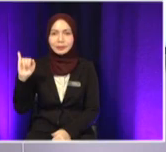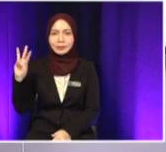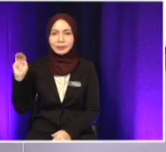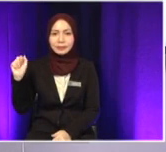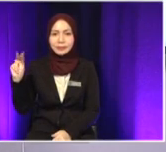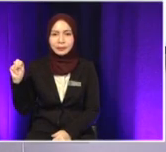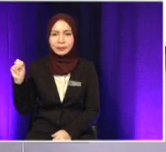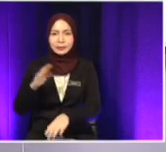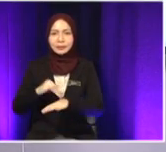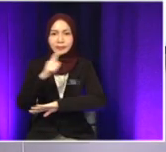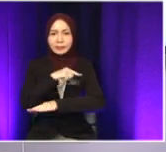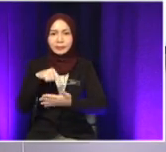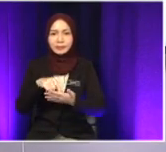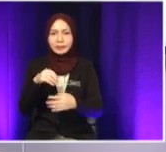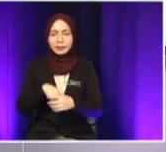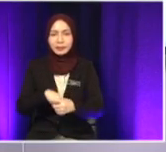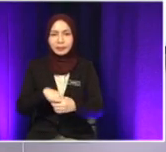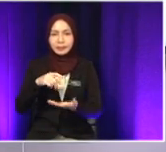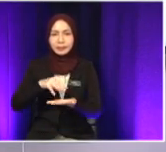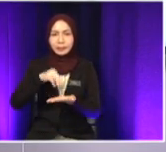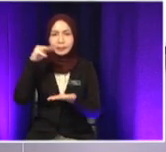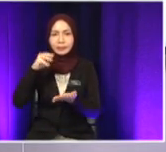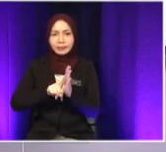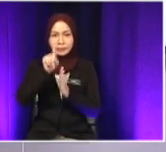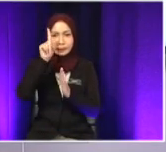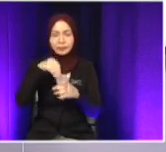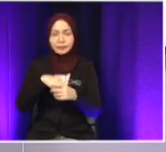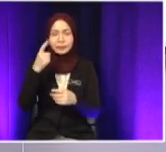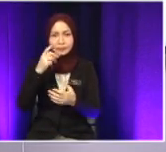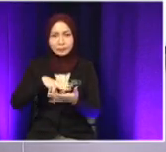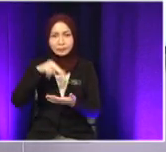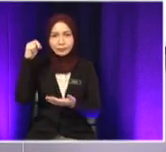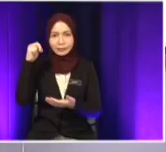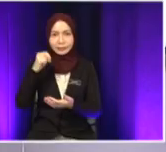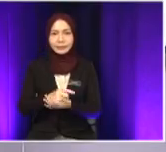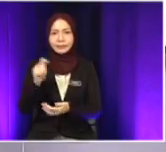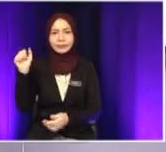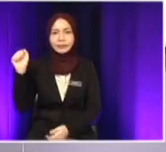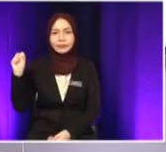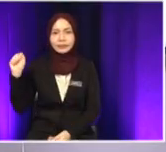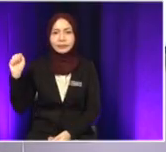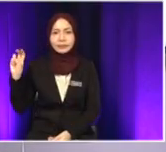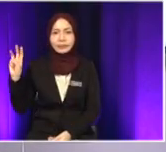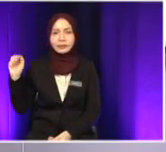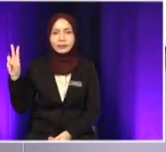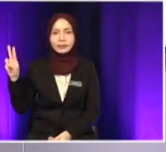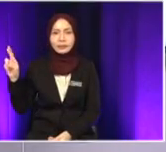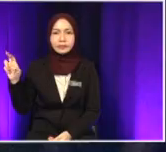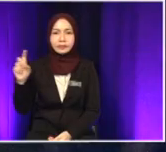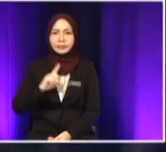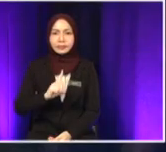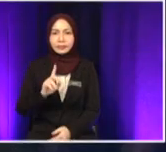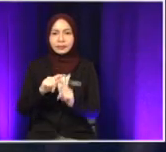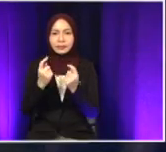pada hari ini dalam slot Menengah Atas dalam mata pelajaran tasawuf Islam tingkatan 4 baik Ustadzah untuk